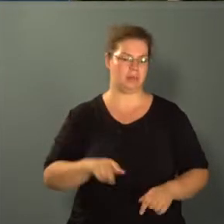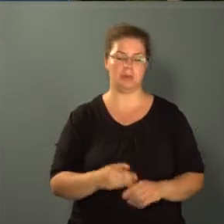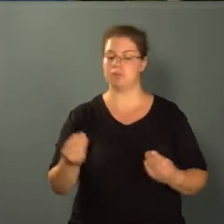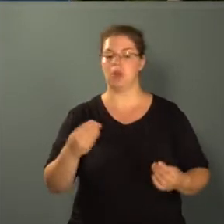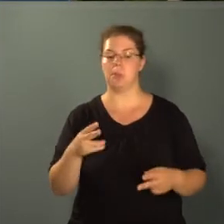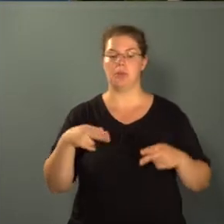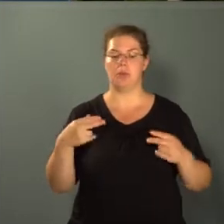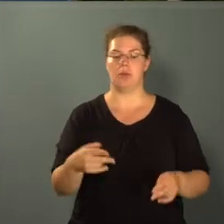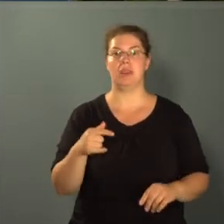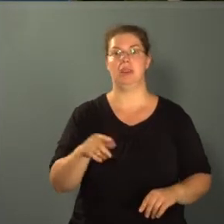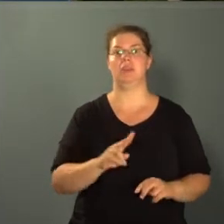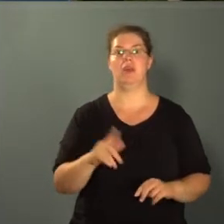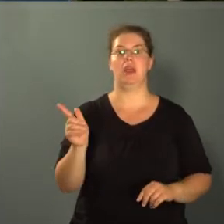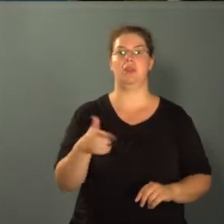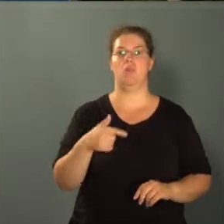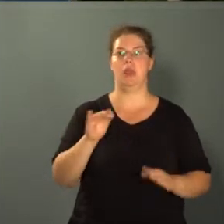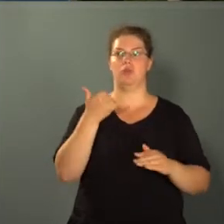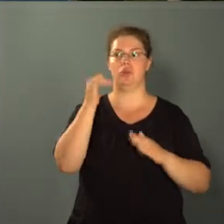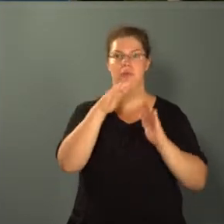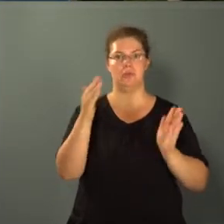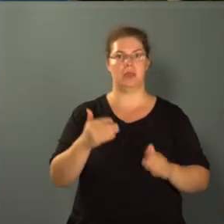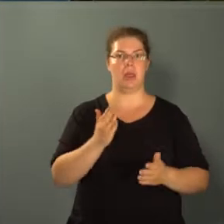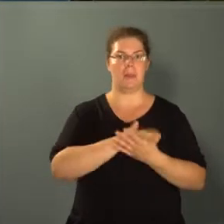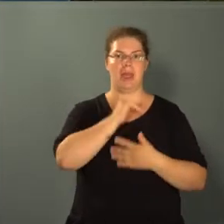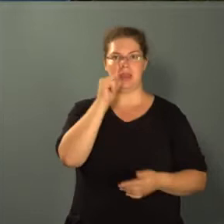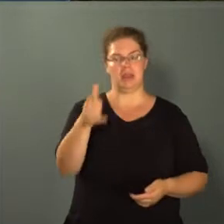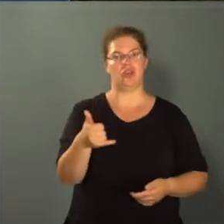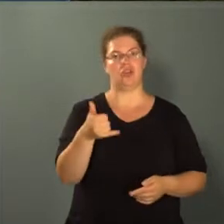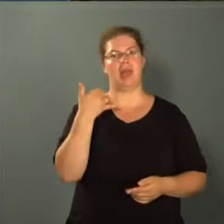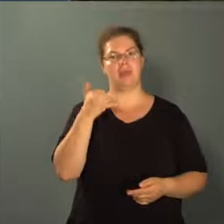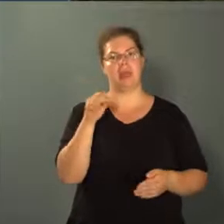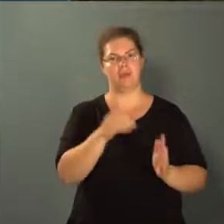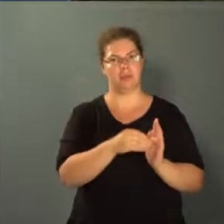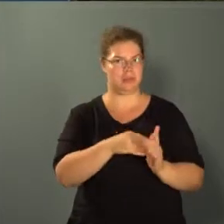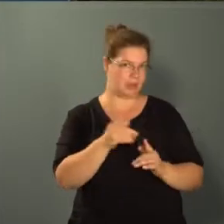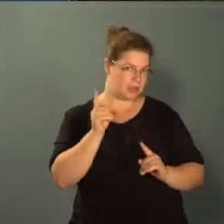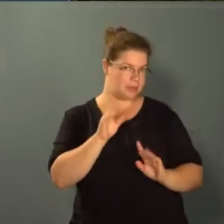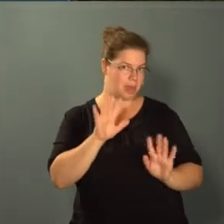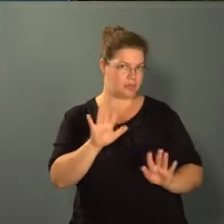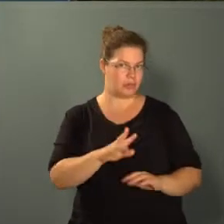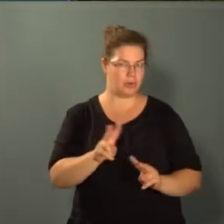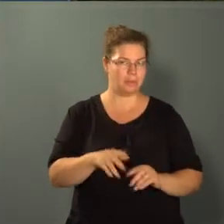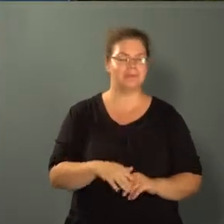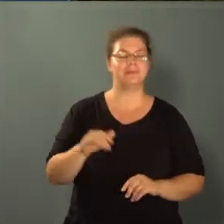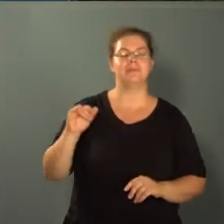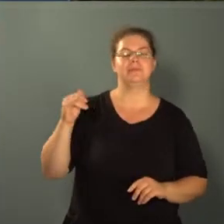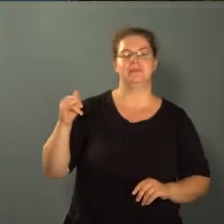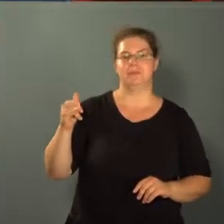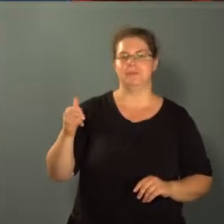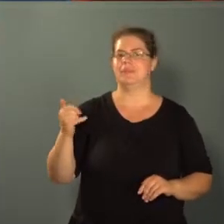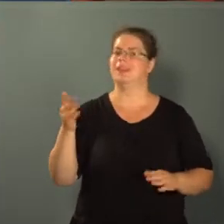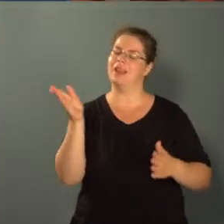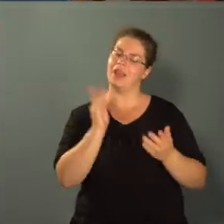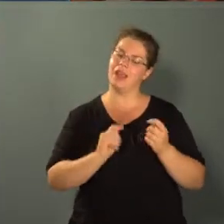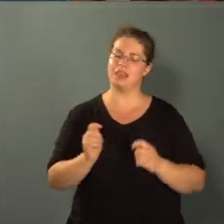mi következik? Itt van egy üres telefonfülke, telefon már nincsen benne, de imázsa van. Így van,